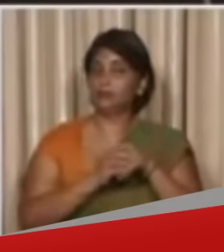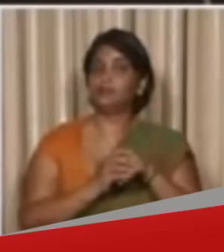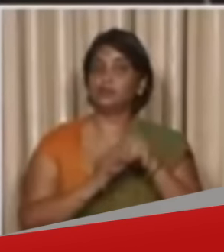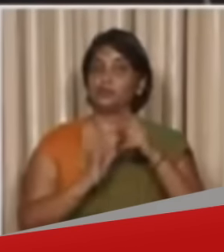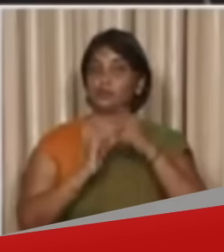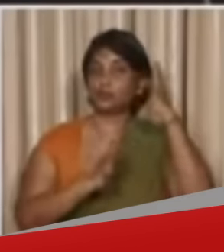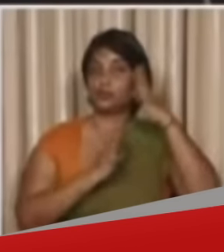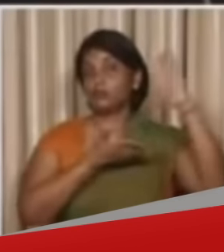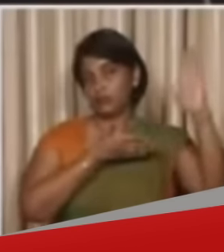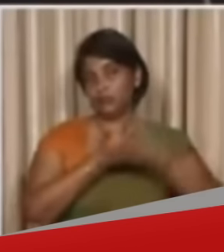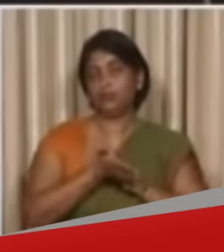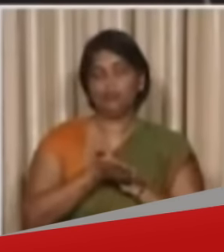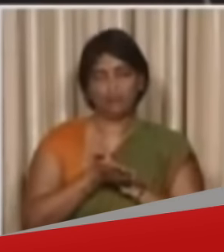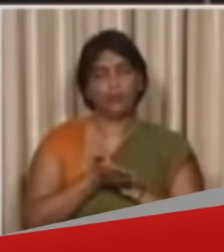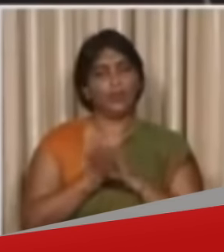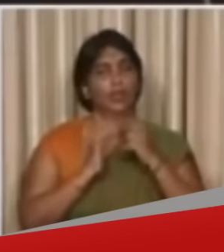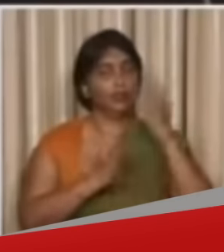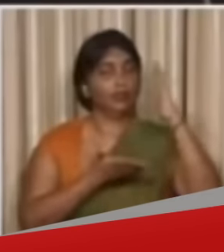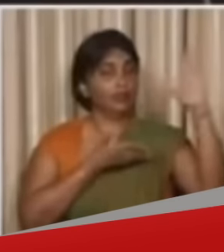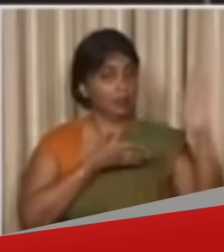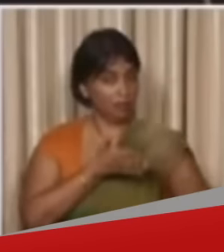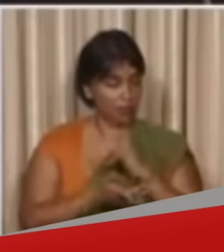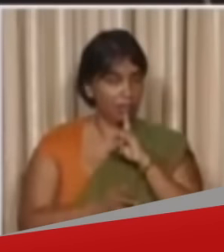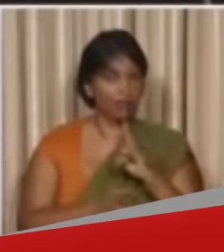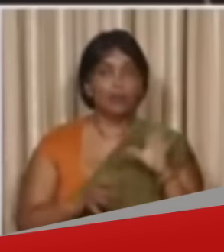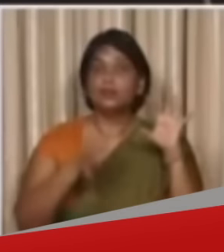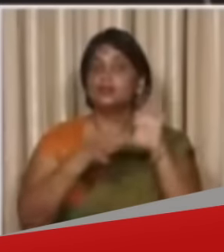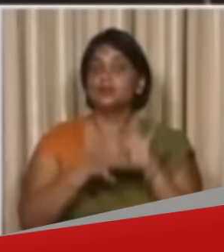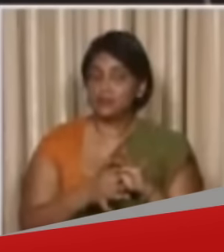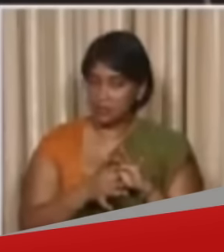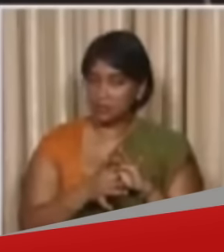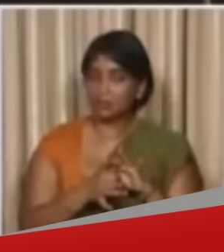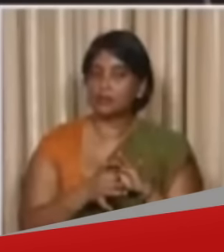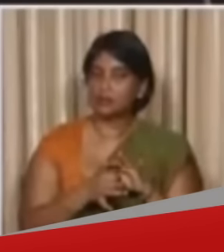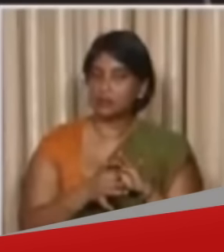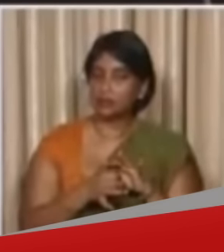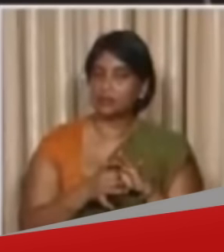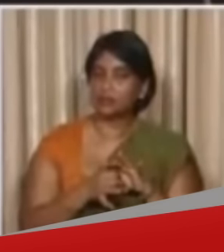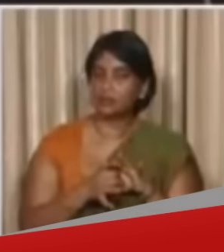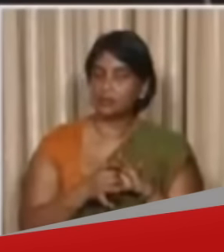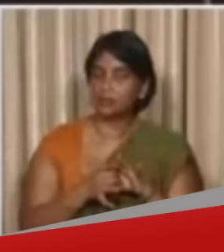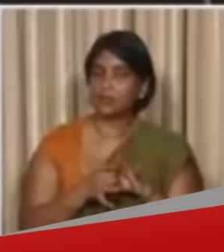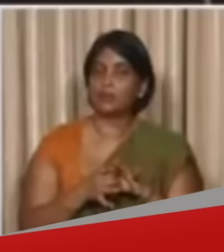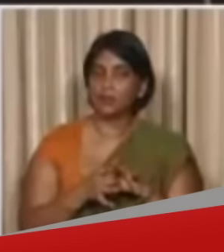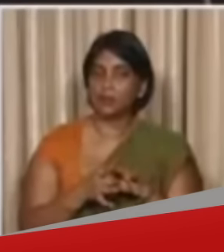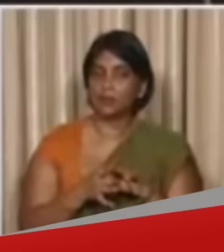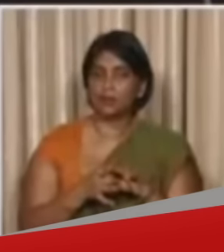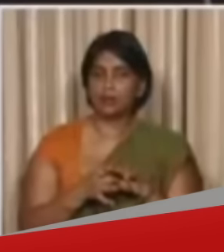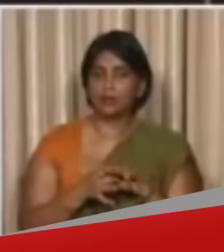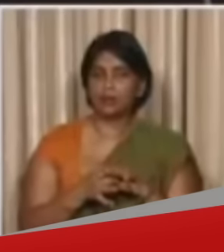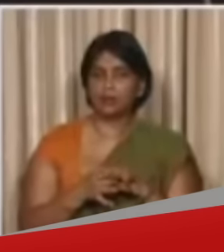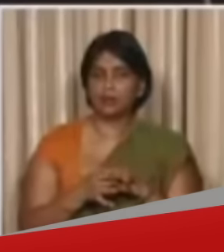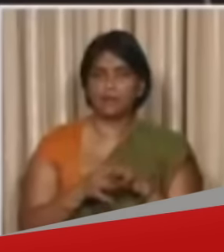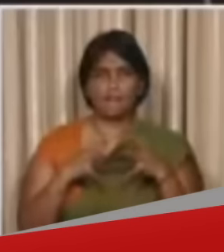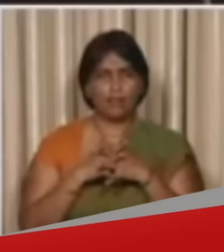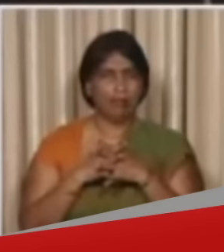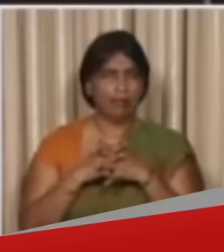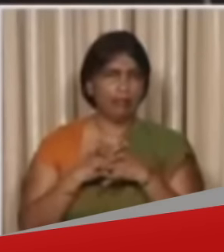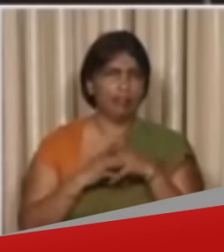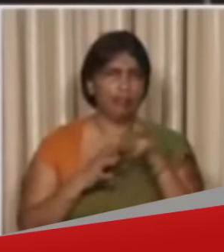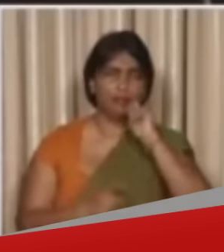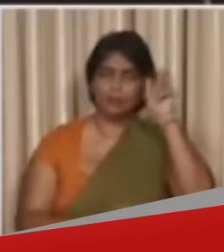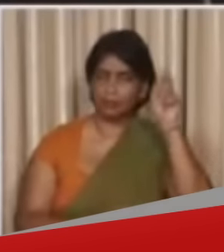ඉන්ටර්පෝල් එකේ සහාය පැතුවා නම් ඒ ඉන්ටර්පෝල් එකට සම්බන්ධ ඒ වෙදසිංහ මං හිතන්නේ හරිද වෙදමුල්ල කියන